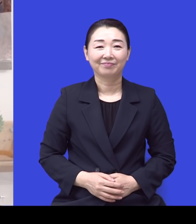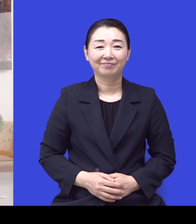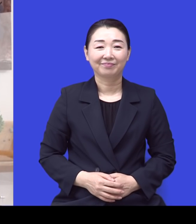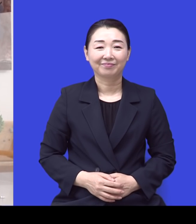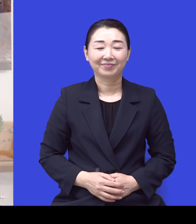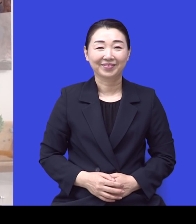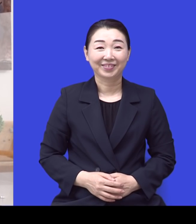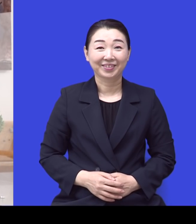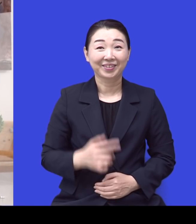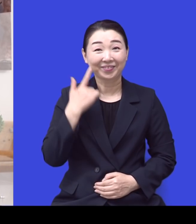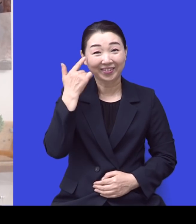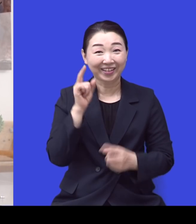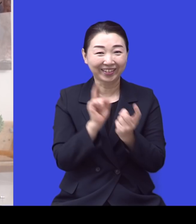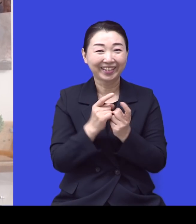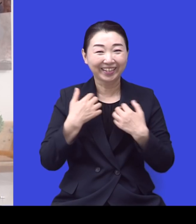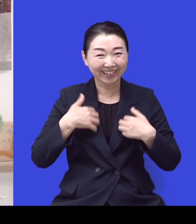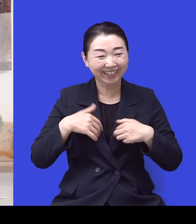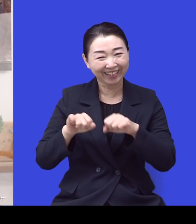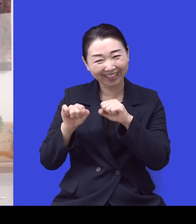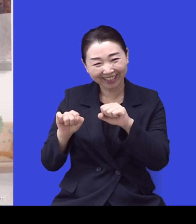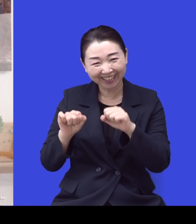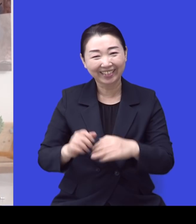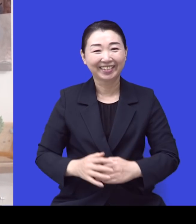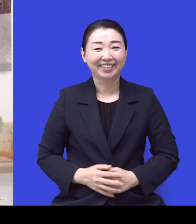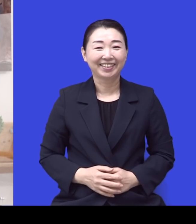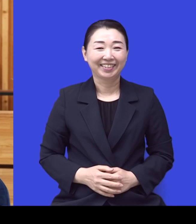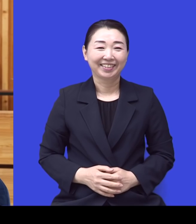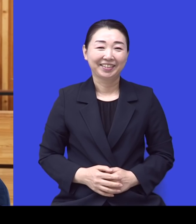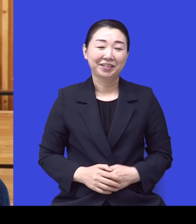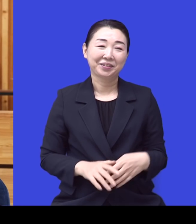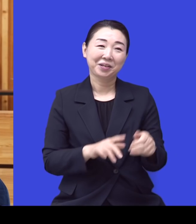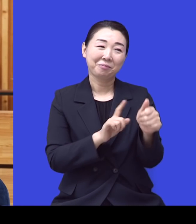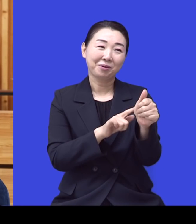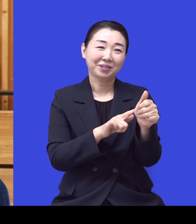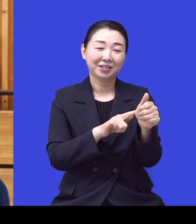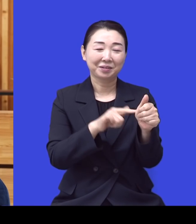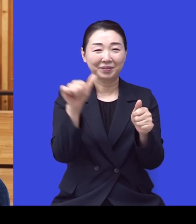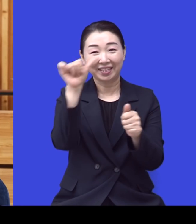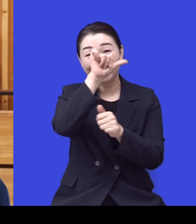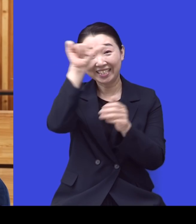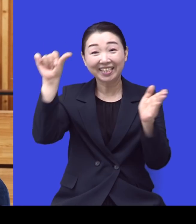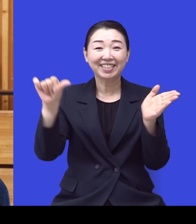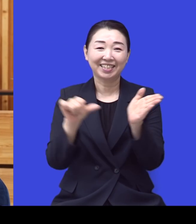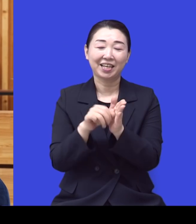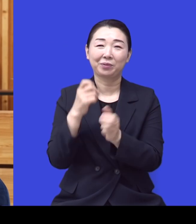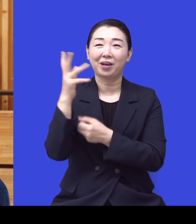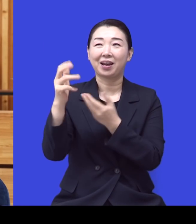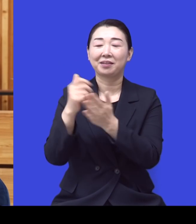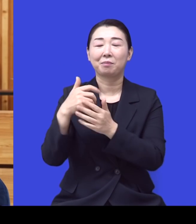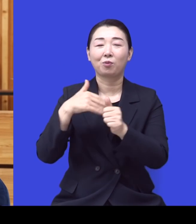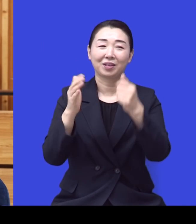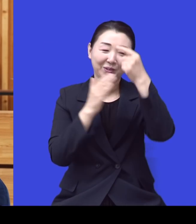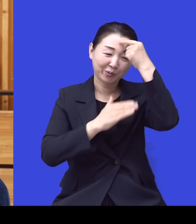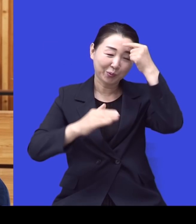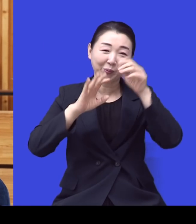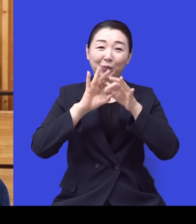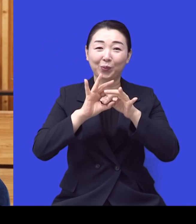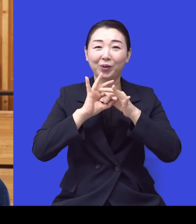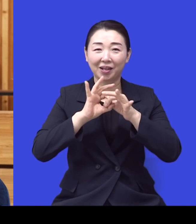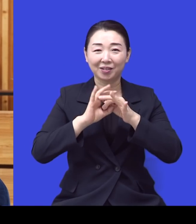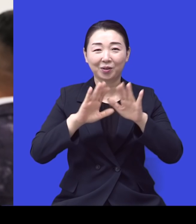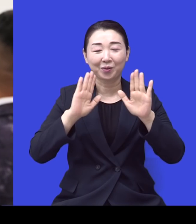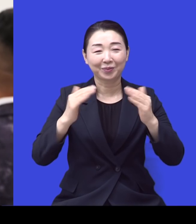목사님 반갑습니다. 네, 안녕하세요. 네. 우리 장 목사님의 살아오신 인생과 또 네. 하나님이 보내주신 많은 성도를 통해서 네.